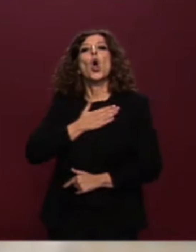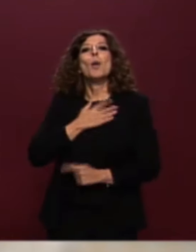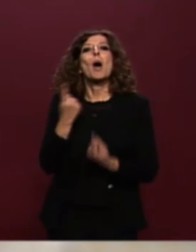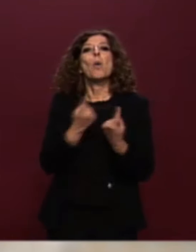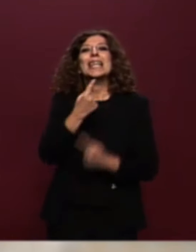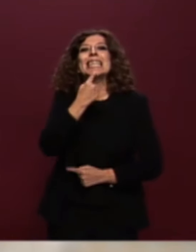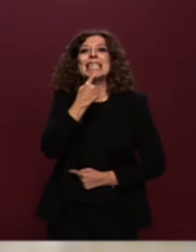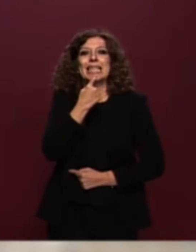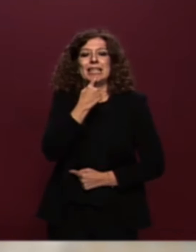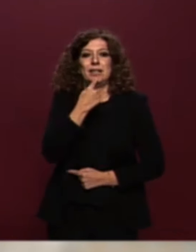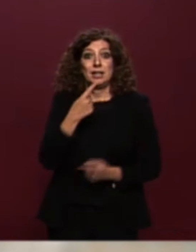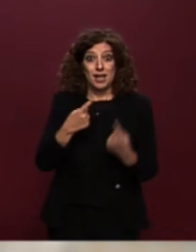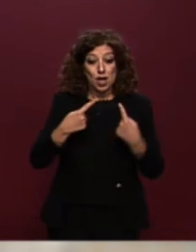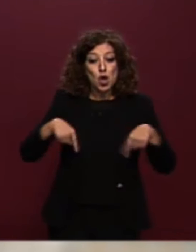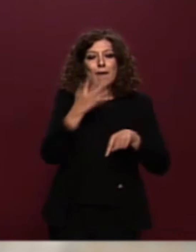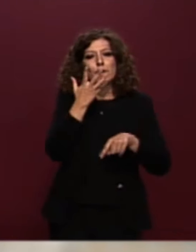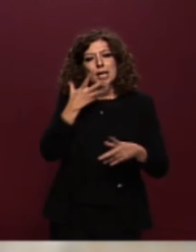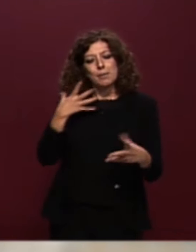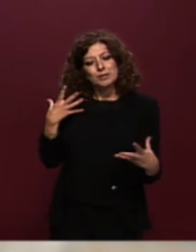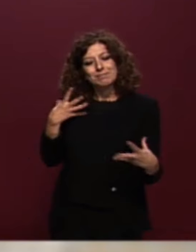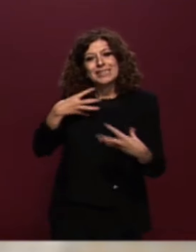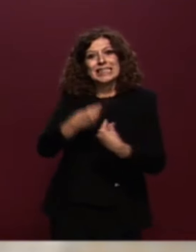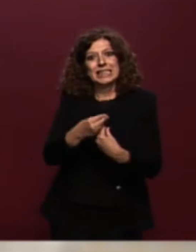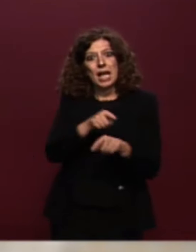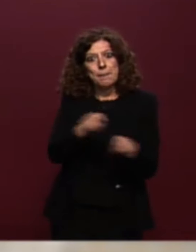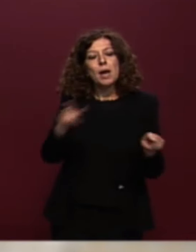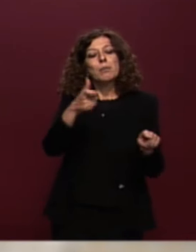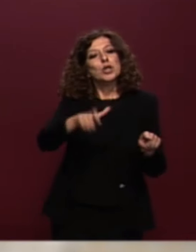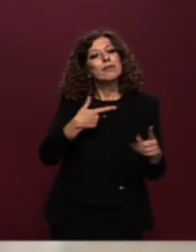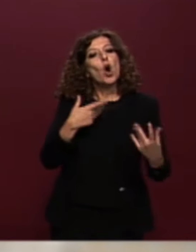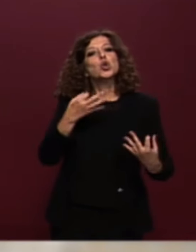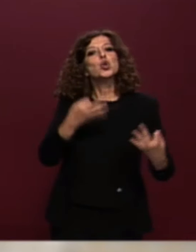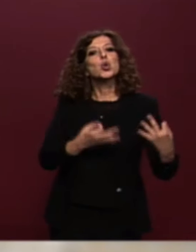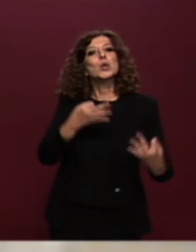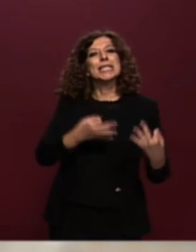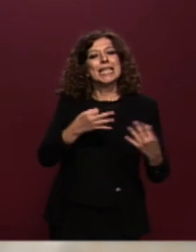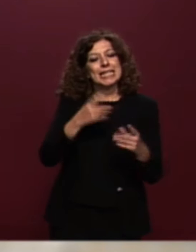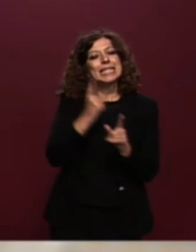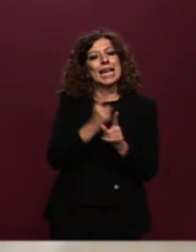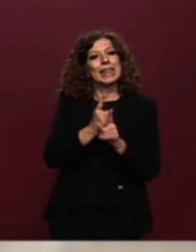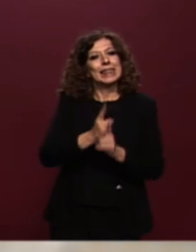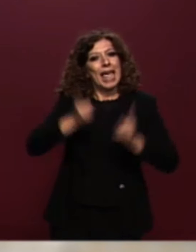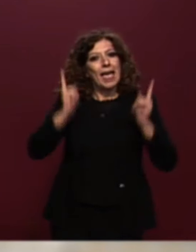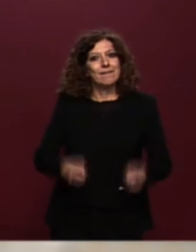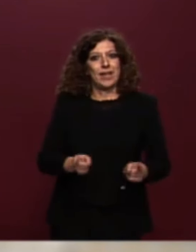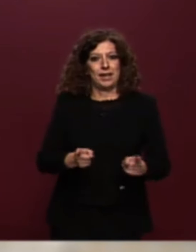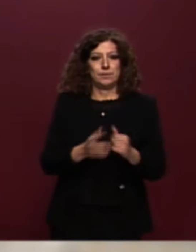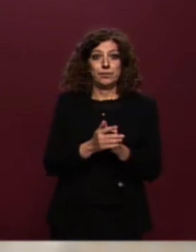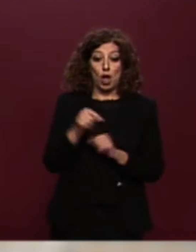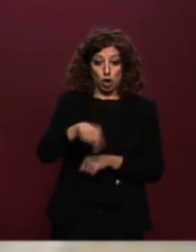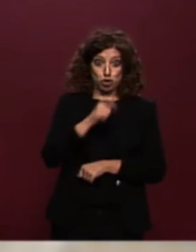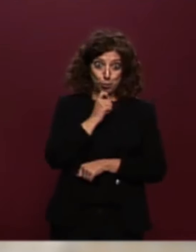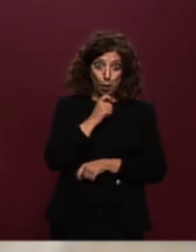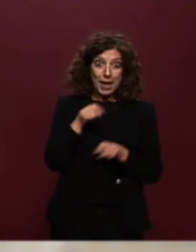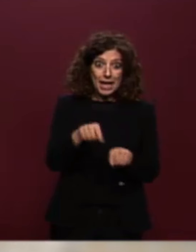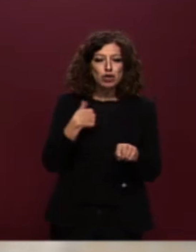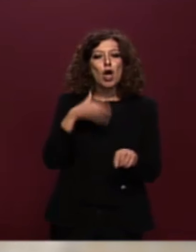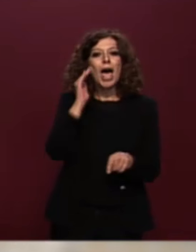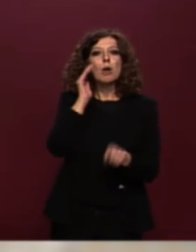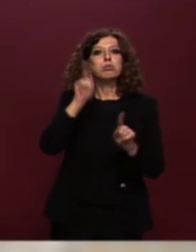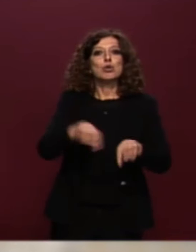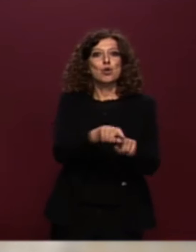voi affinché la giustizia che cercate venga fatta presto. Per questo oggi pomeriggio sentiremo anche le vostre voci, che